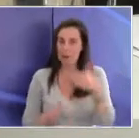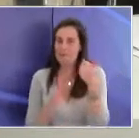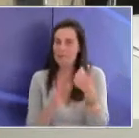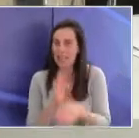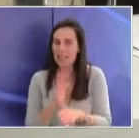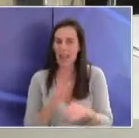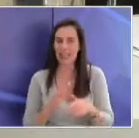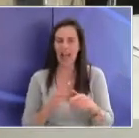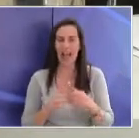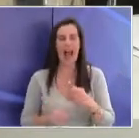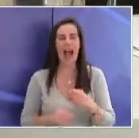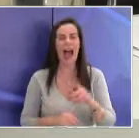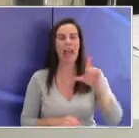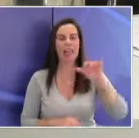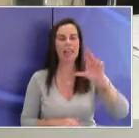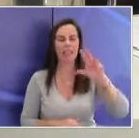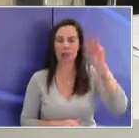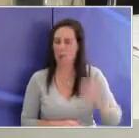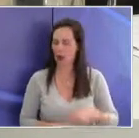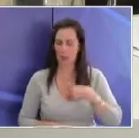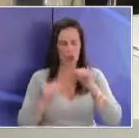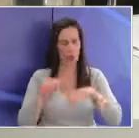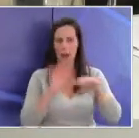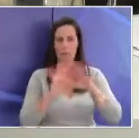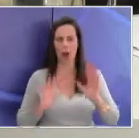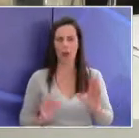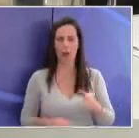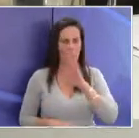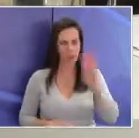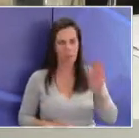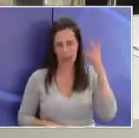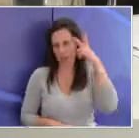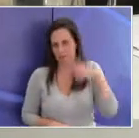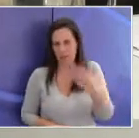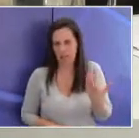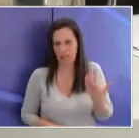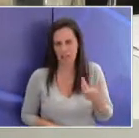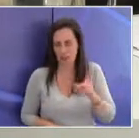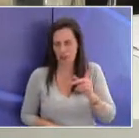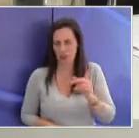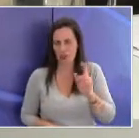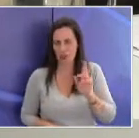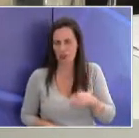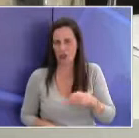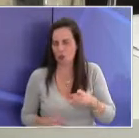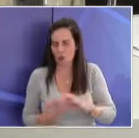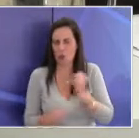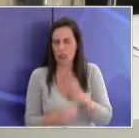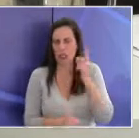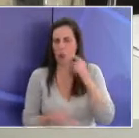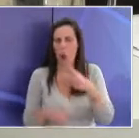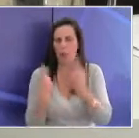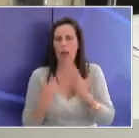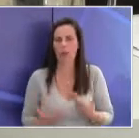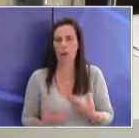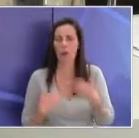על ליצמן, אין לך ברירה, אני לא הולך לתמוך בך. אז נתניהו הבין לא רק שהוא הולך למסע של התבזות, אלא הוא